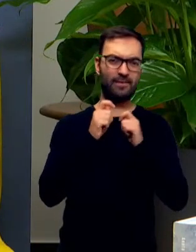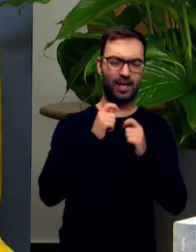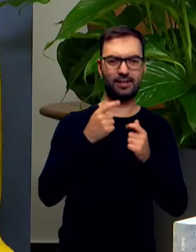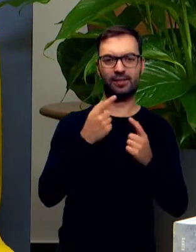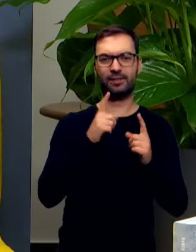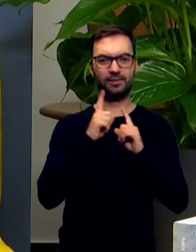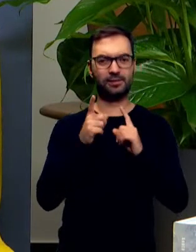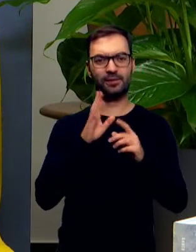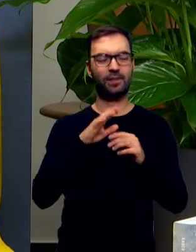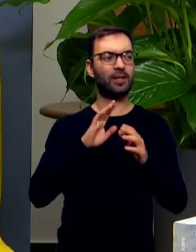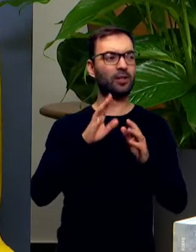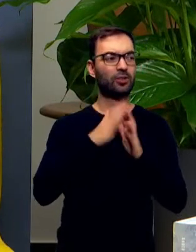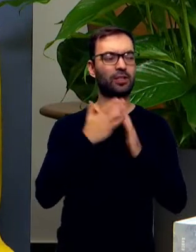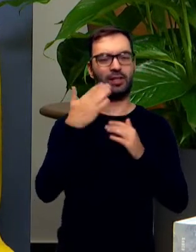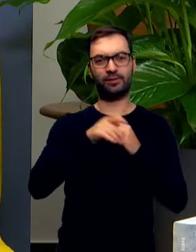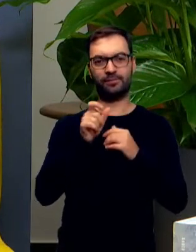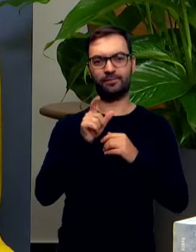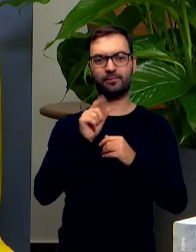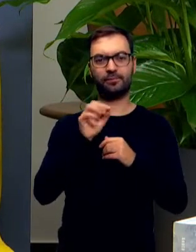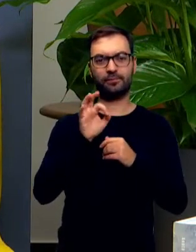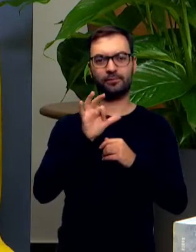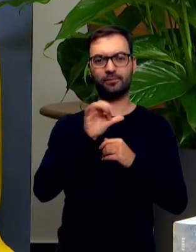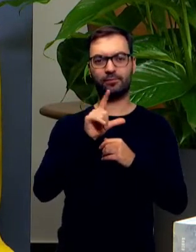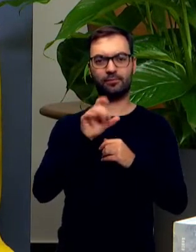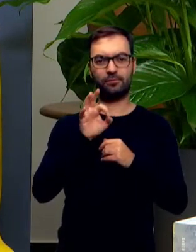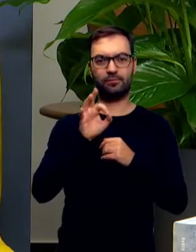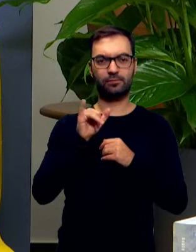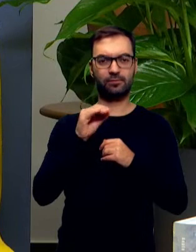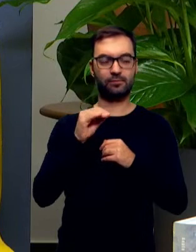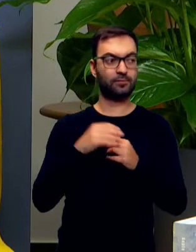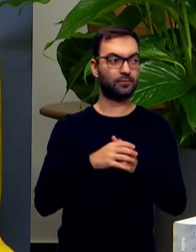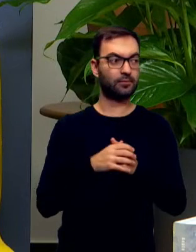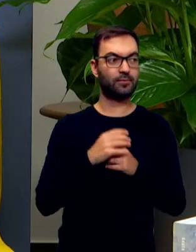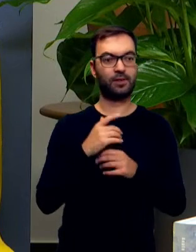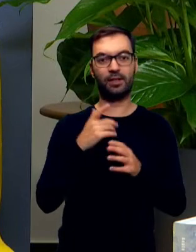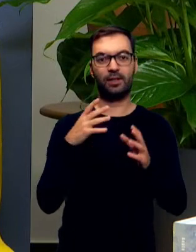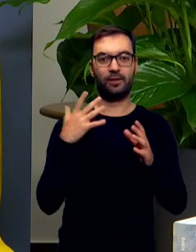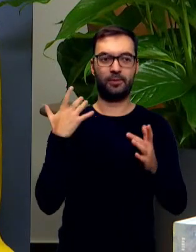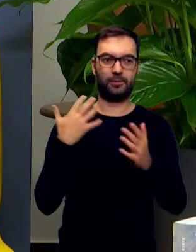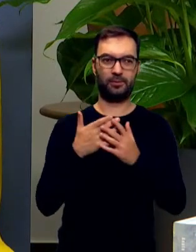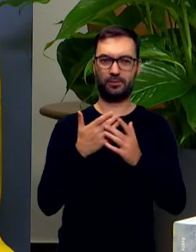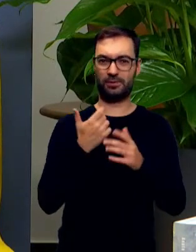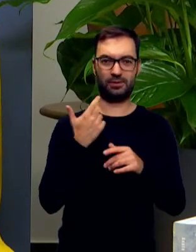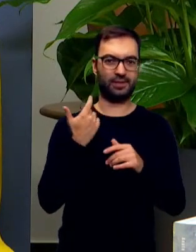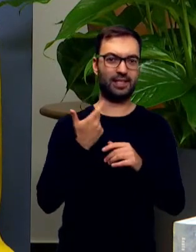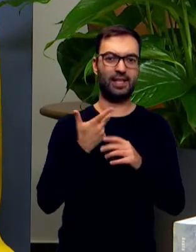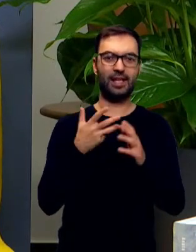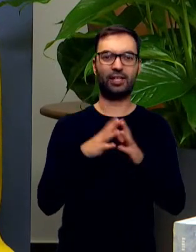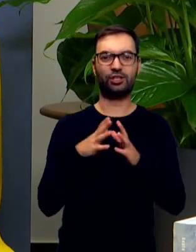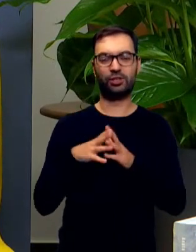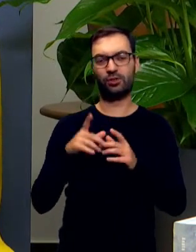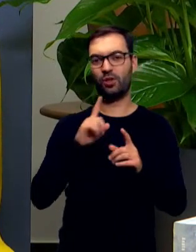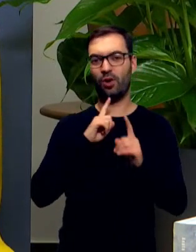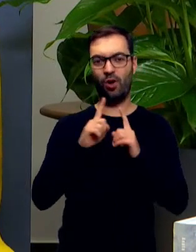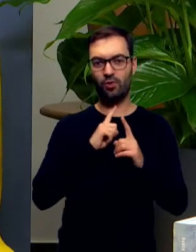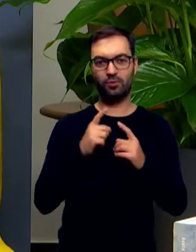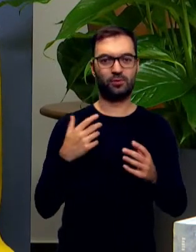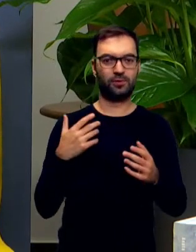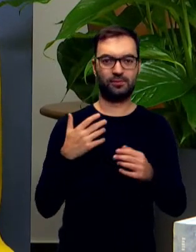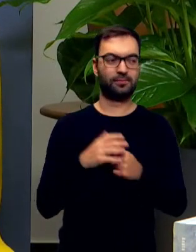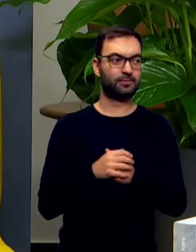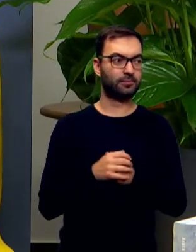czy nawet w posłowiu, no, kilkadziesiąt rozmów, jak się domyślam, w których no jednak